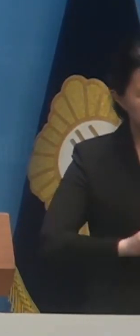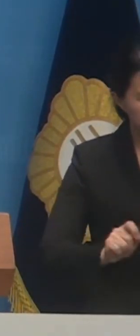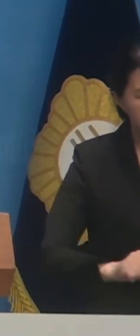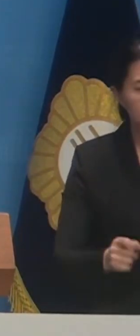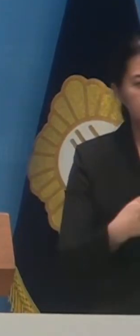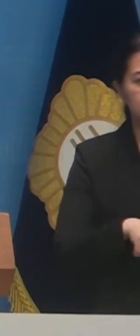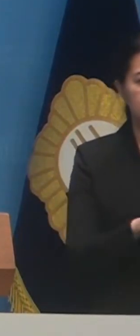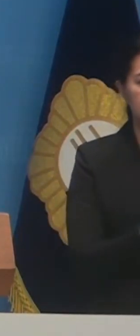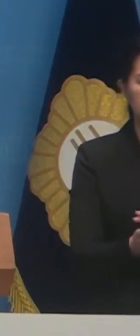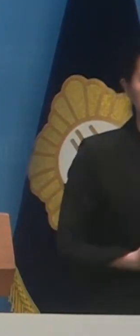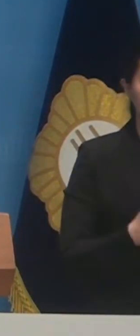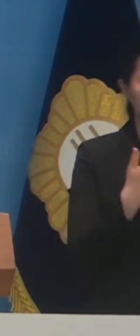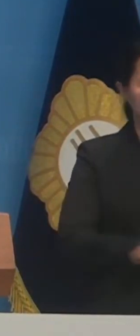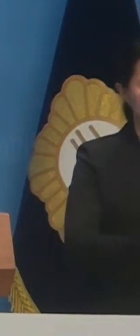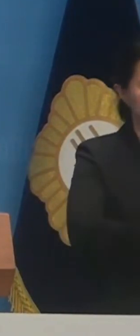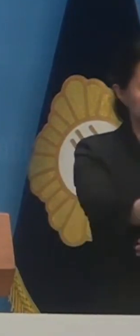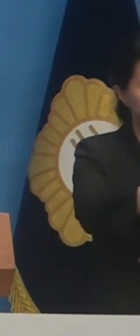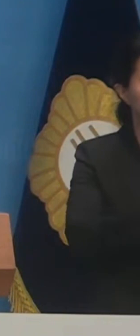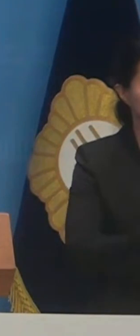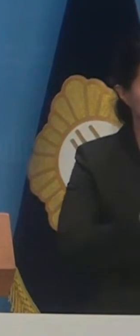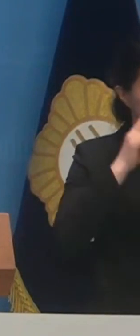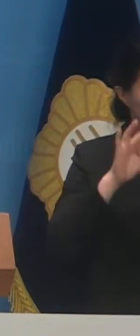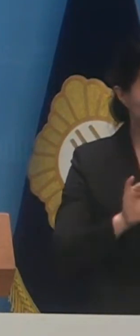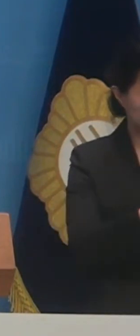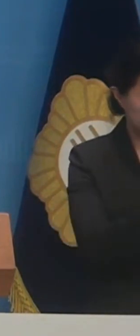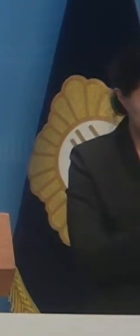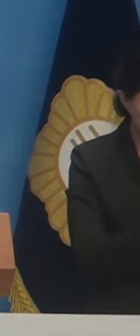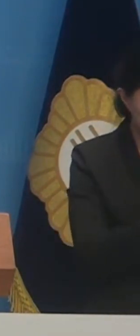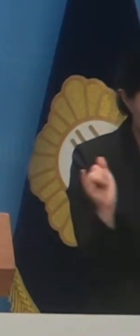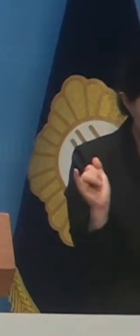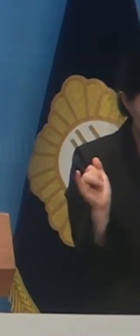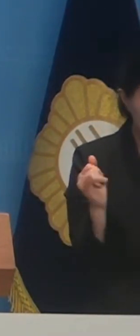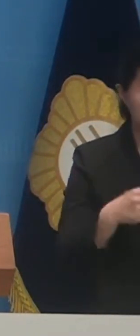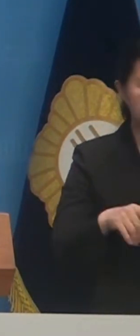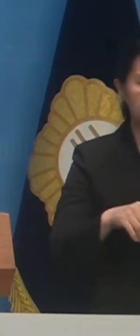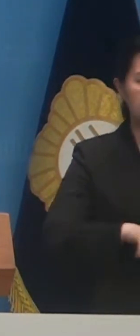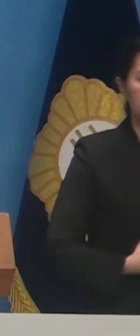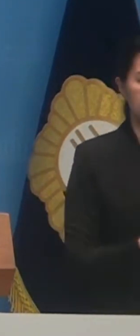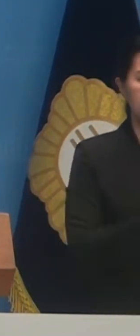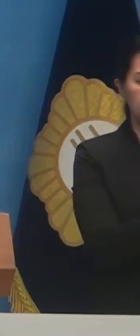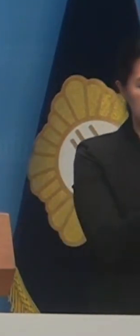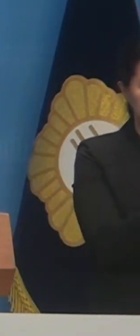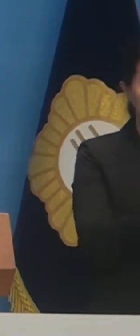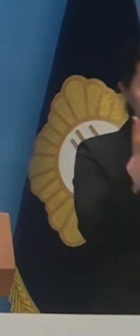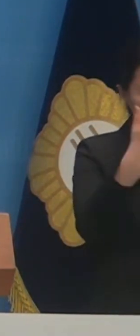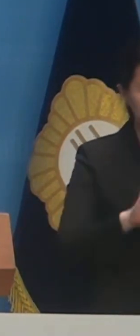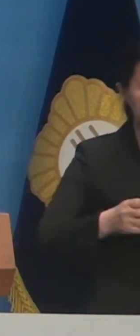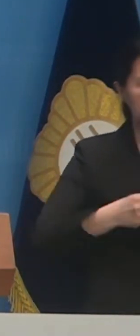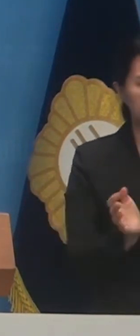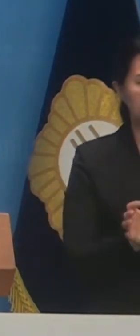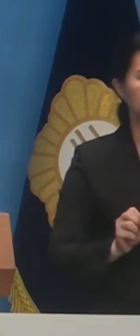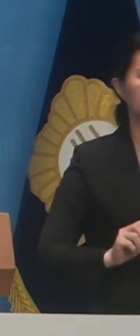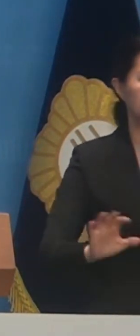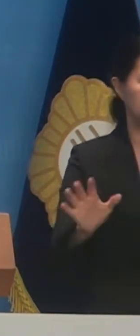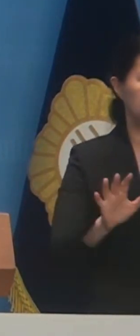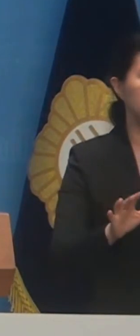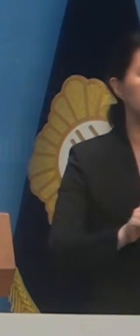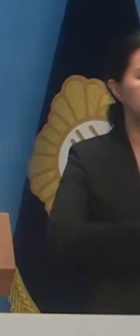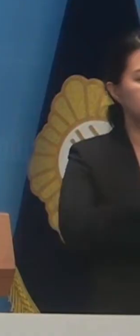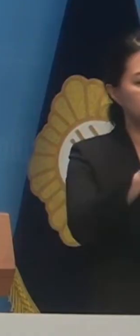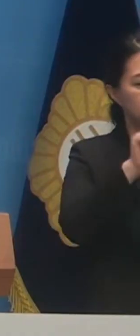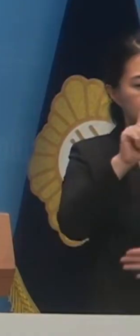위한 사전 단계로서 뜻을 함께하는 자발적 시민 조직인 국민의힘 해산 청구 1000만